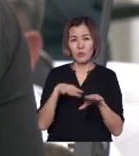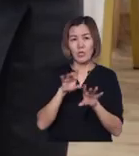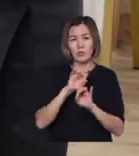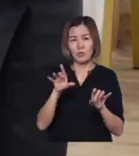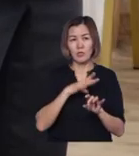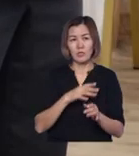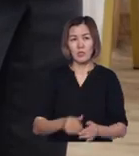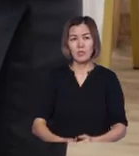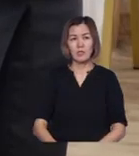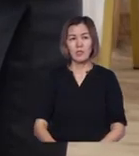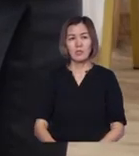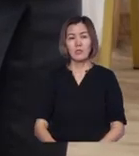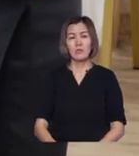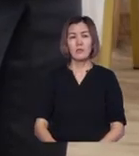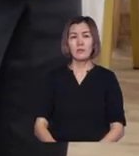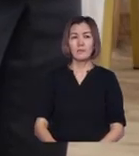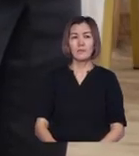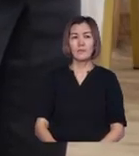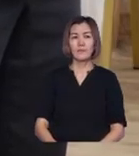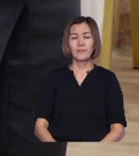тиді. Мына пандус жөнінде